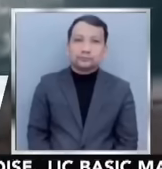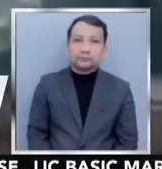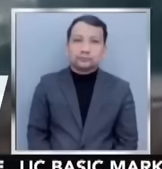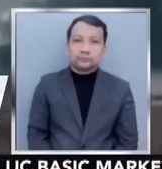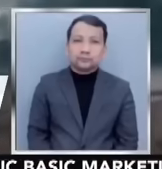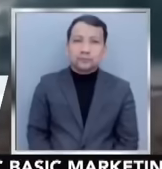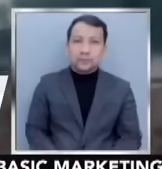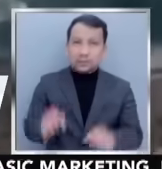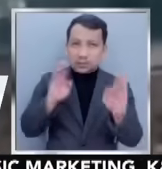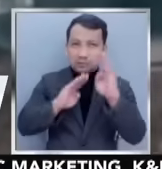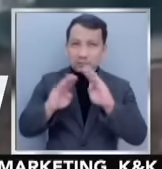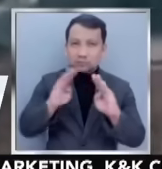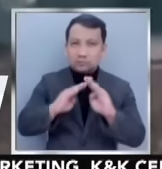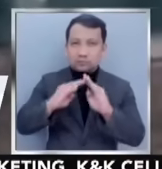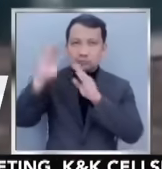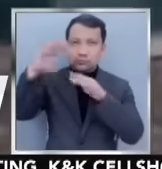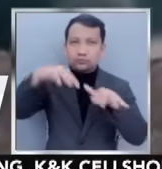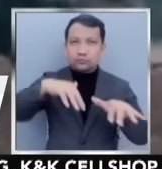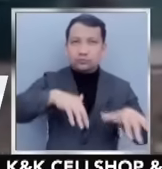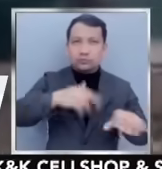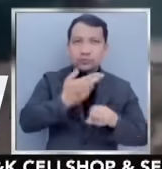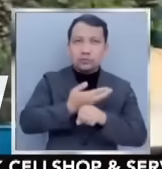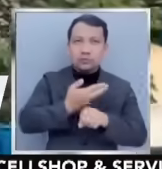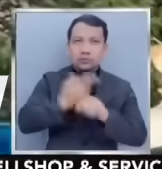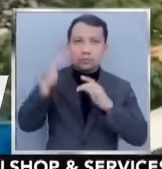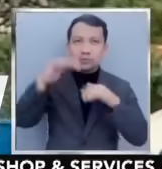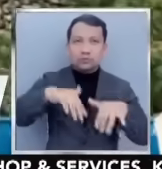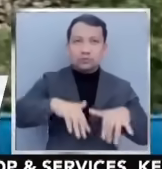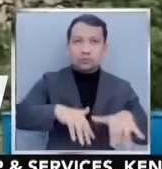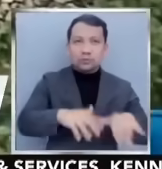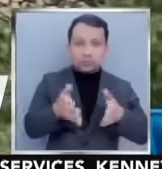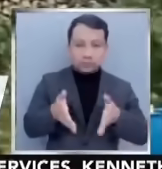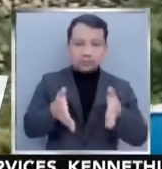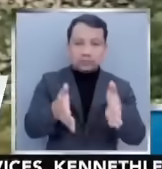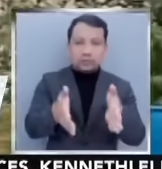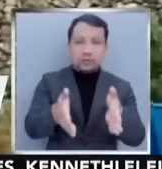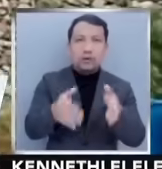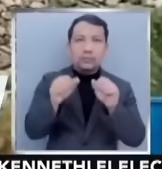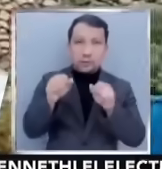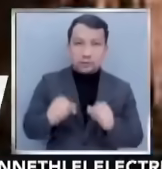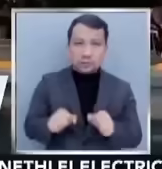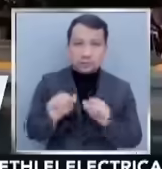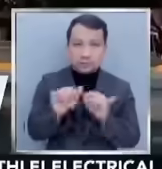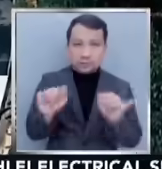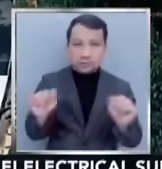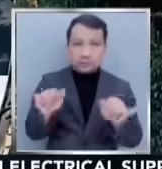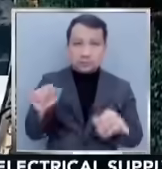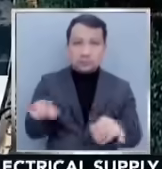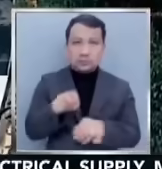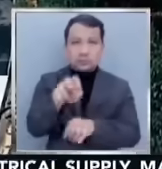problema ang mga landslide at rockslide sa mga pangunahing daan, kaya apektado pati ang mga biyahe.